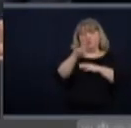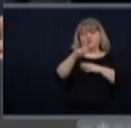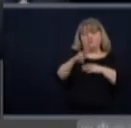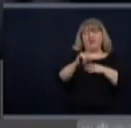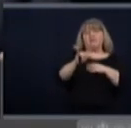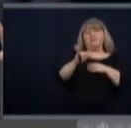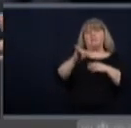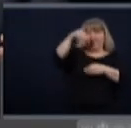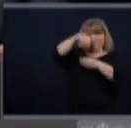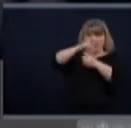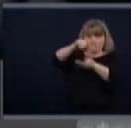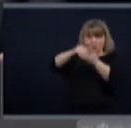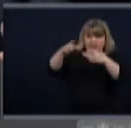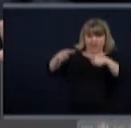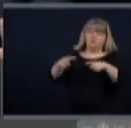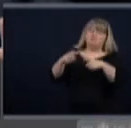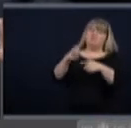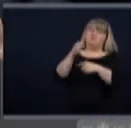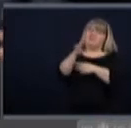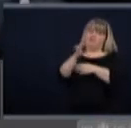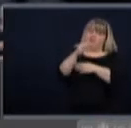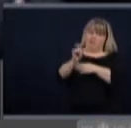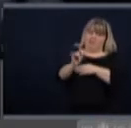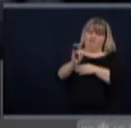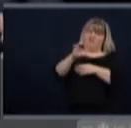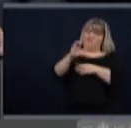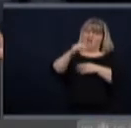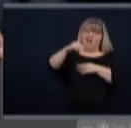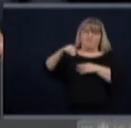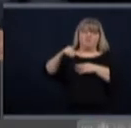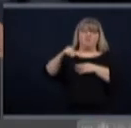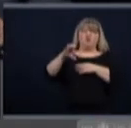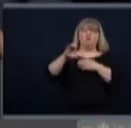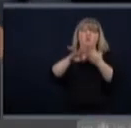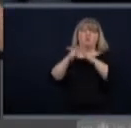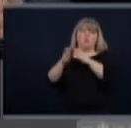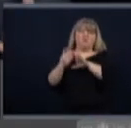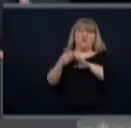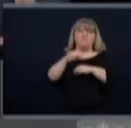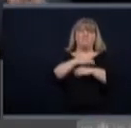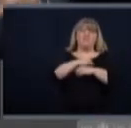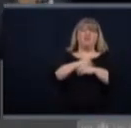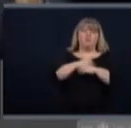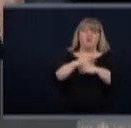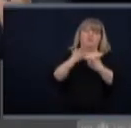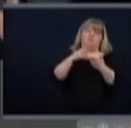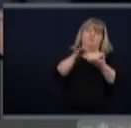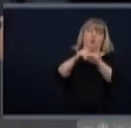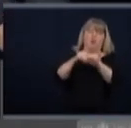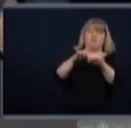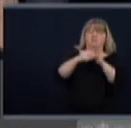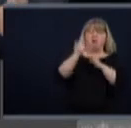la CMM, là, la communauté métropolitaine de Montréal, donc Montréal, Laval, ce qu'on appelle le